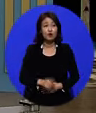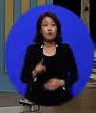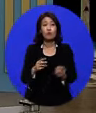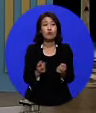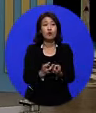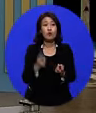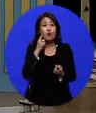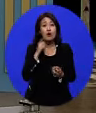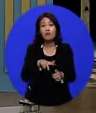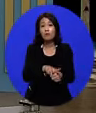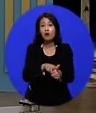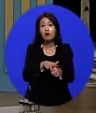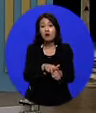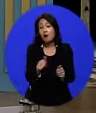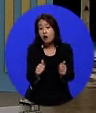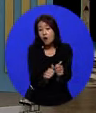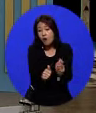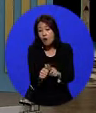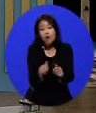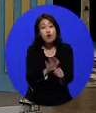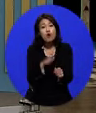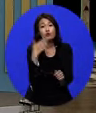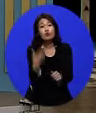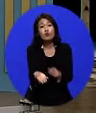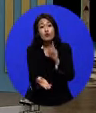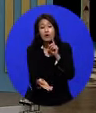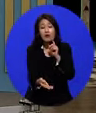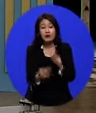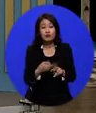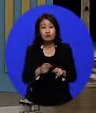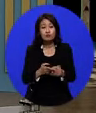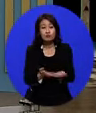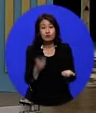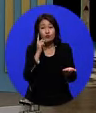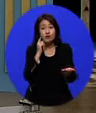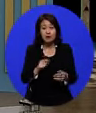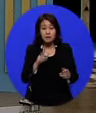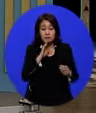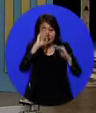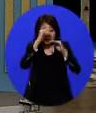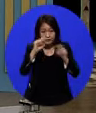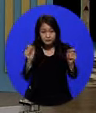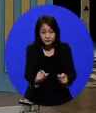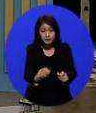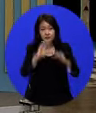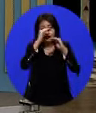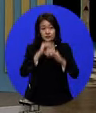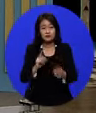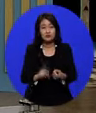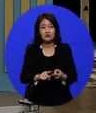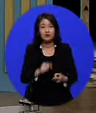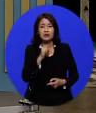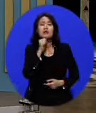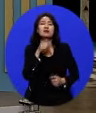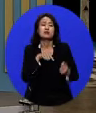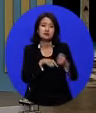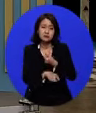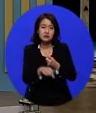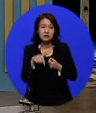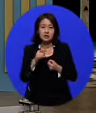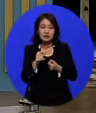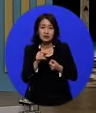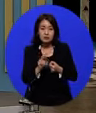어떨까요? 왜 말과 마음으로 썼을까? 자, 그러면요. 이렇게 짧은 이야기도요. 가난의 의미,